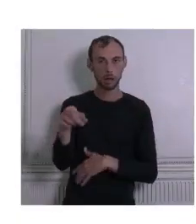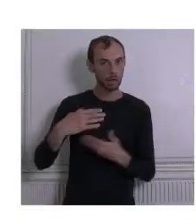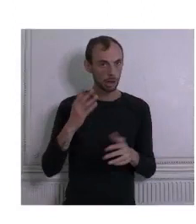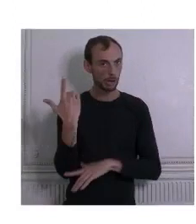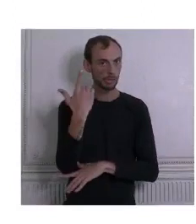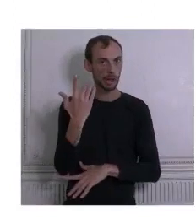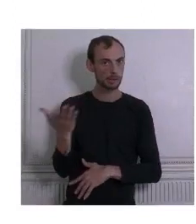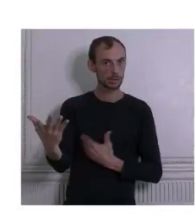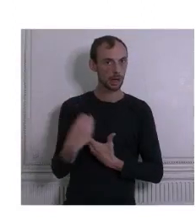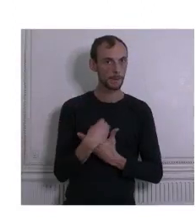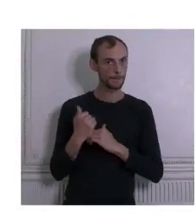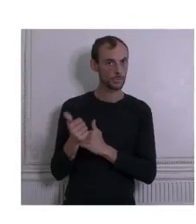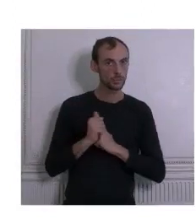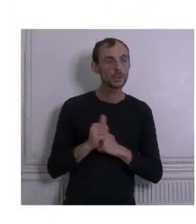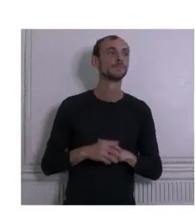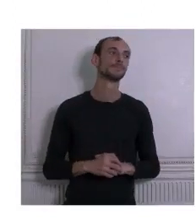Non.